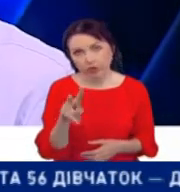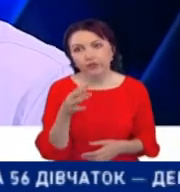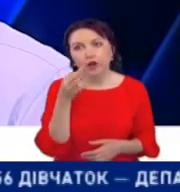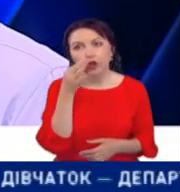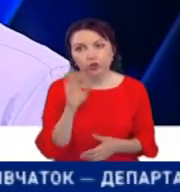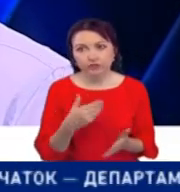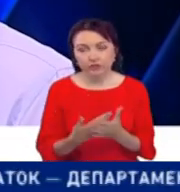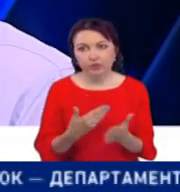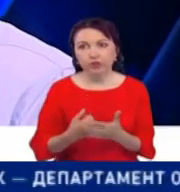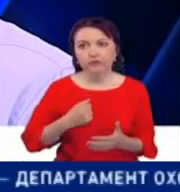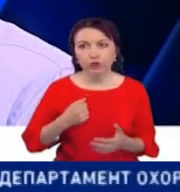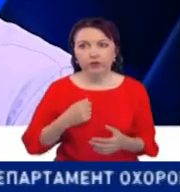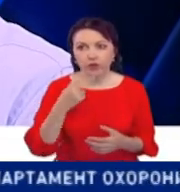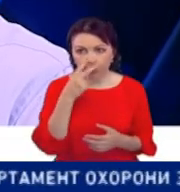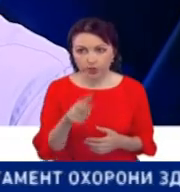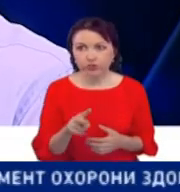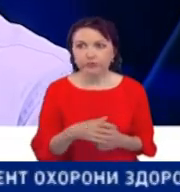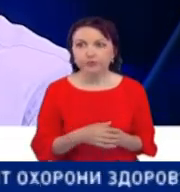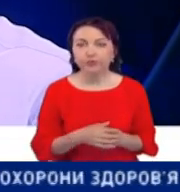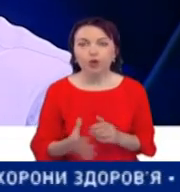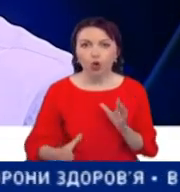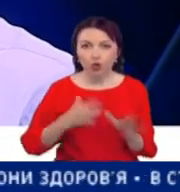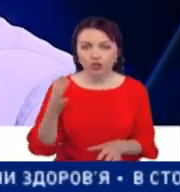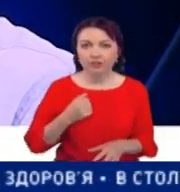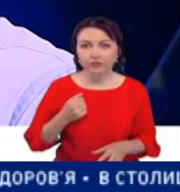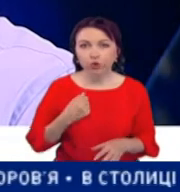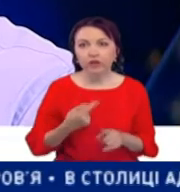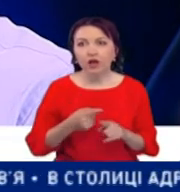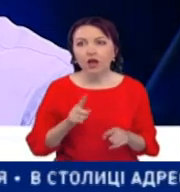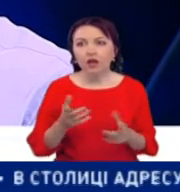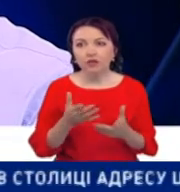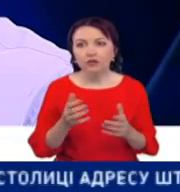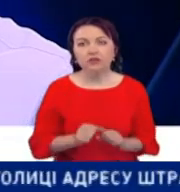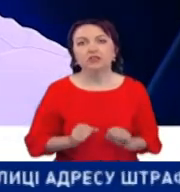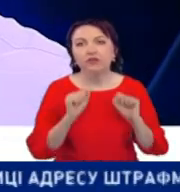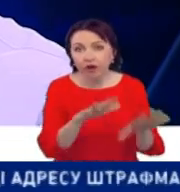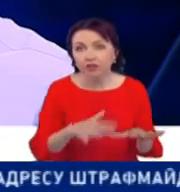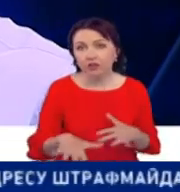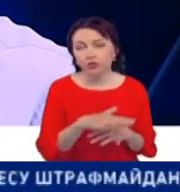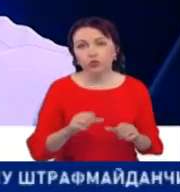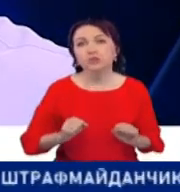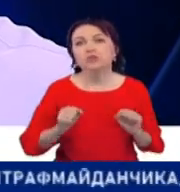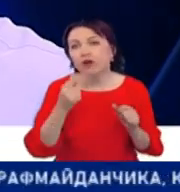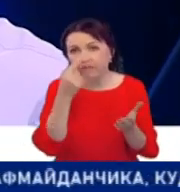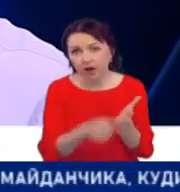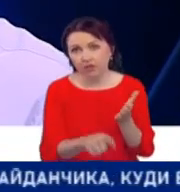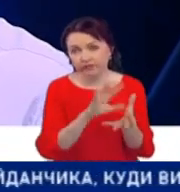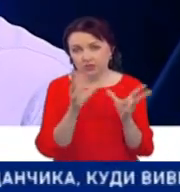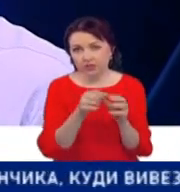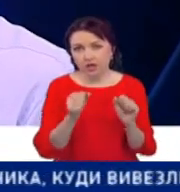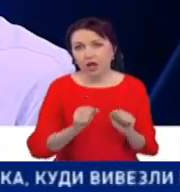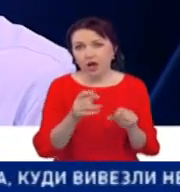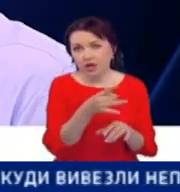на прикладі військових? Я побачив колишніх військових, які здавали території, здавали військові частини, здавали